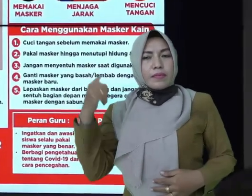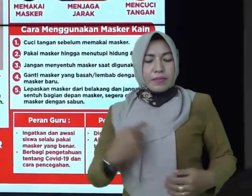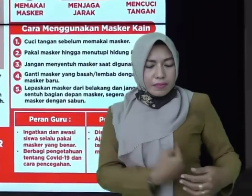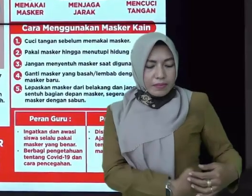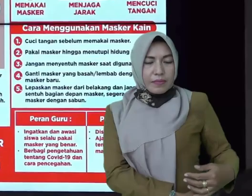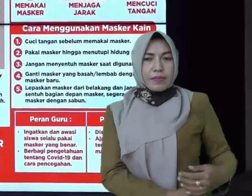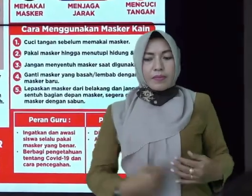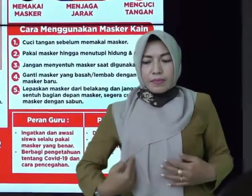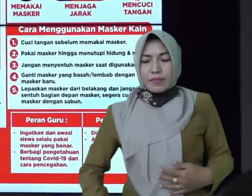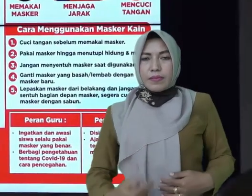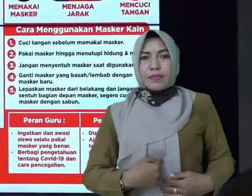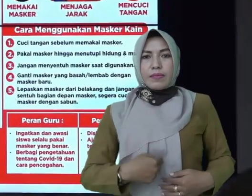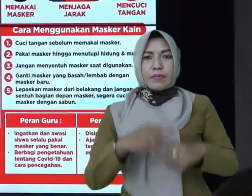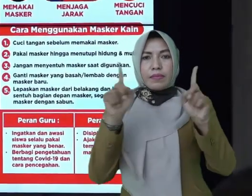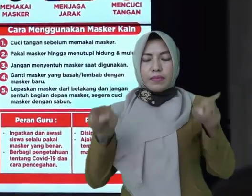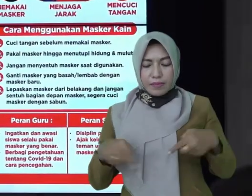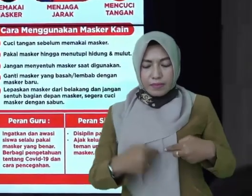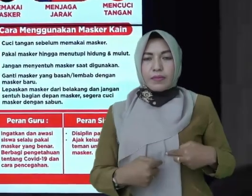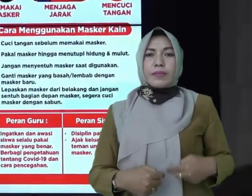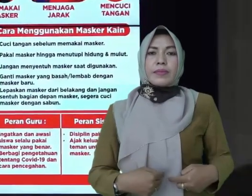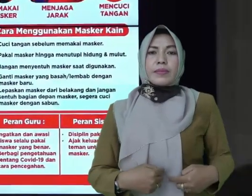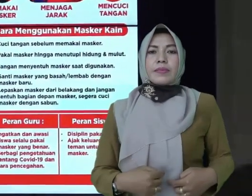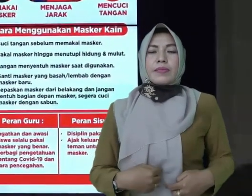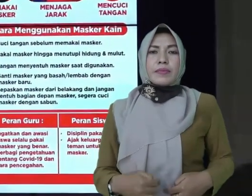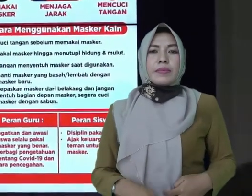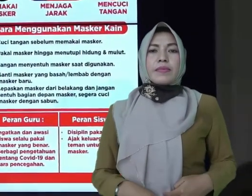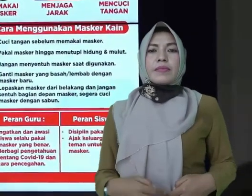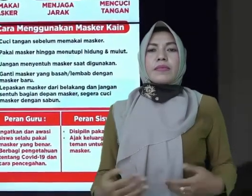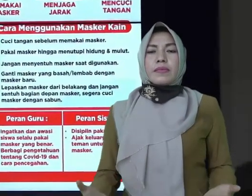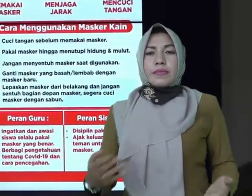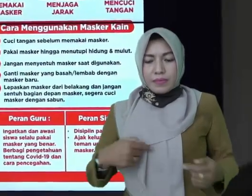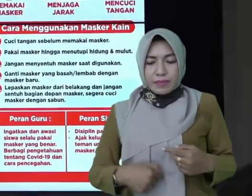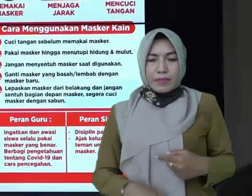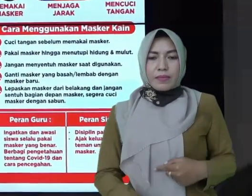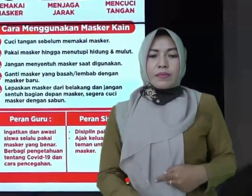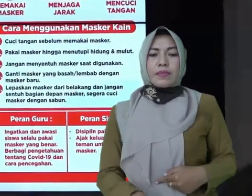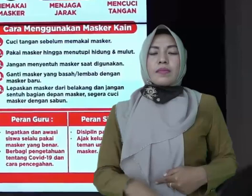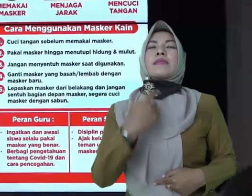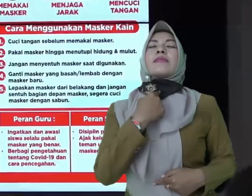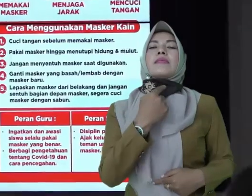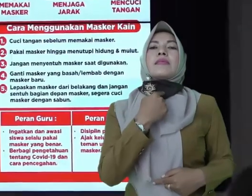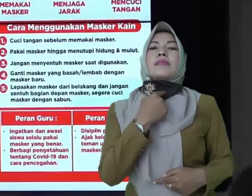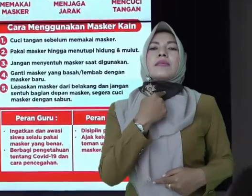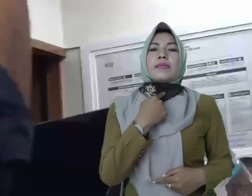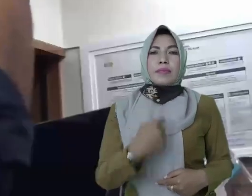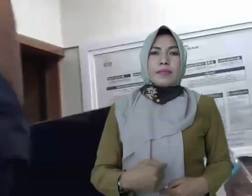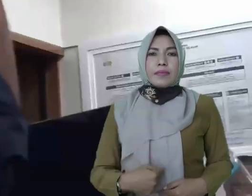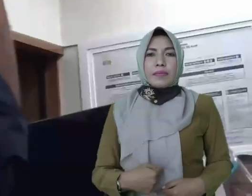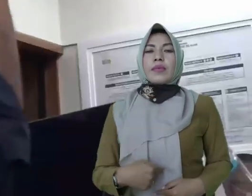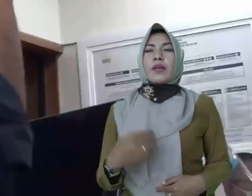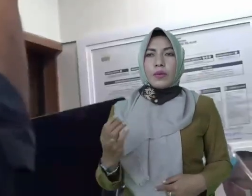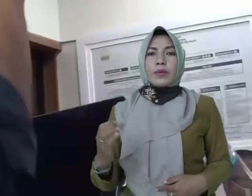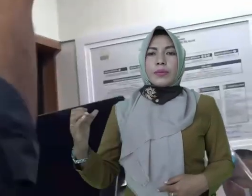Tiba-tiba udah terganggu fungsi ginjal, tiba-tiba udah terganggu fungsi hati, selama ini nggak ada. Itu yang berat ya. Nah, dimasuk dia